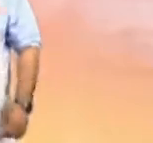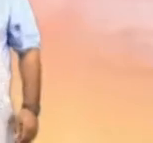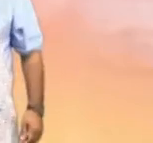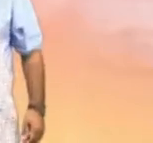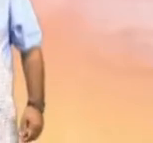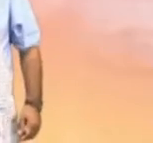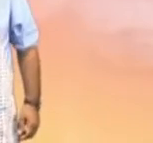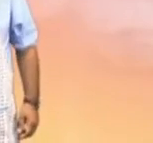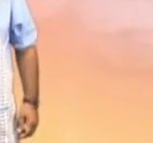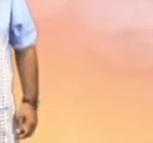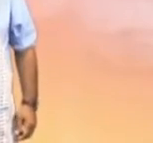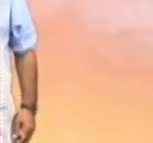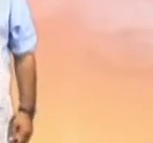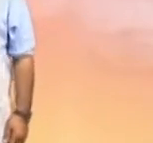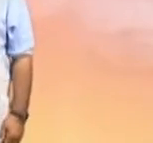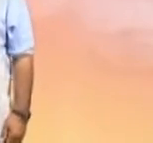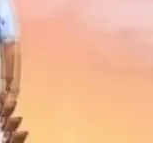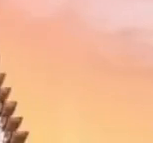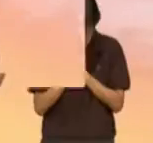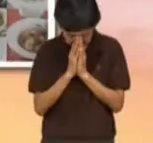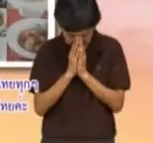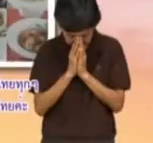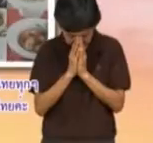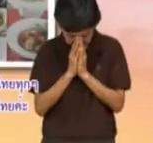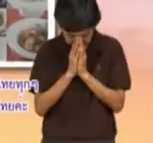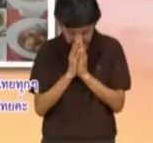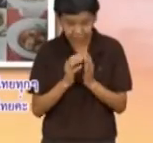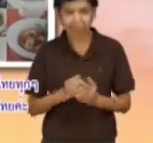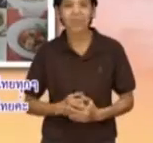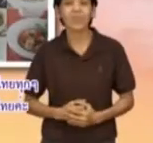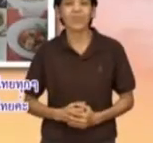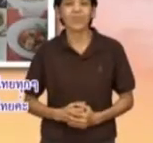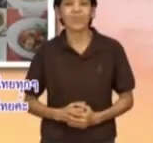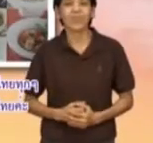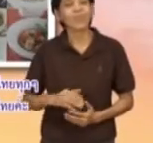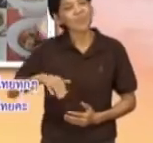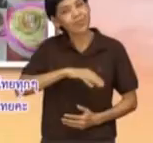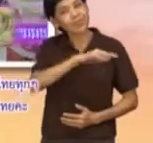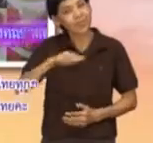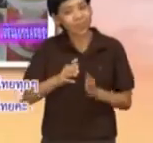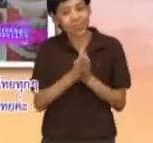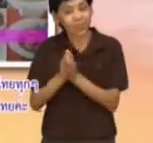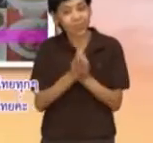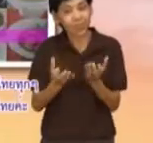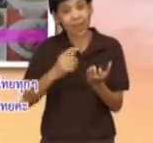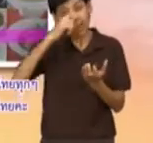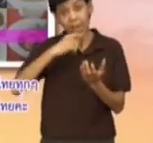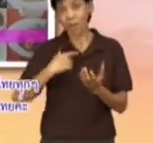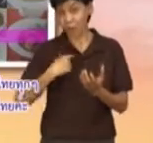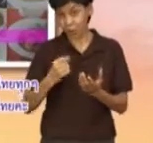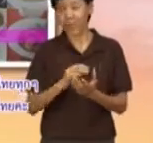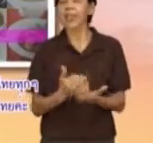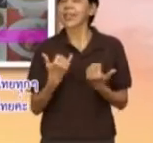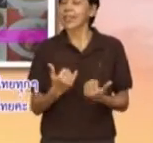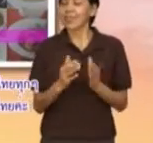ะมีวิธีการทำอย่างไรไปชมกันครับ สวัสดีค่ะคุณผู้ชมผู้ชมชอบอาหารไทยทุกท่านนะคะต้อนรับการเ